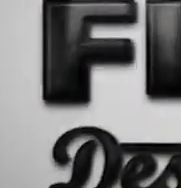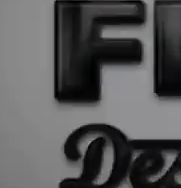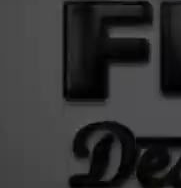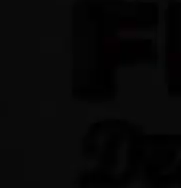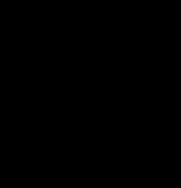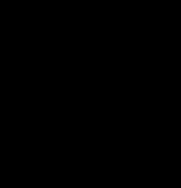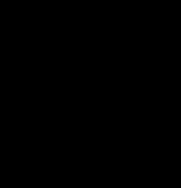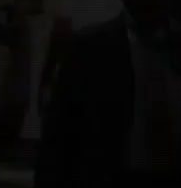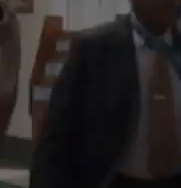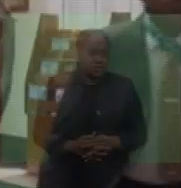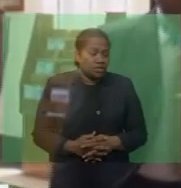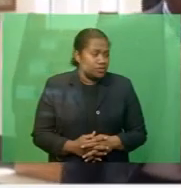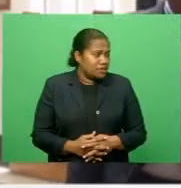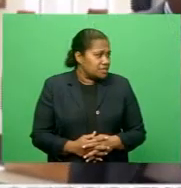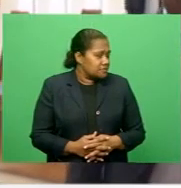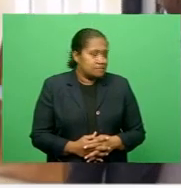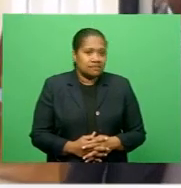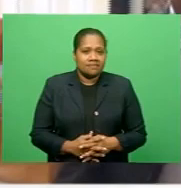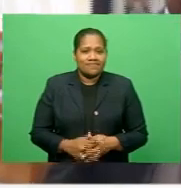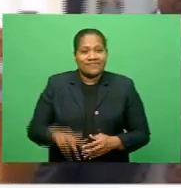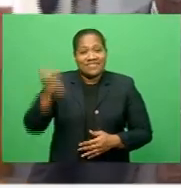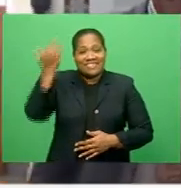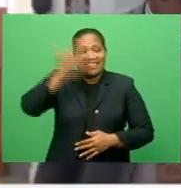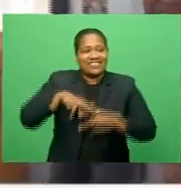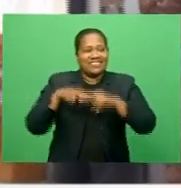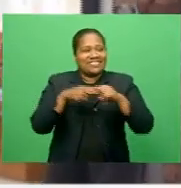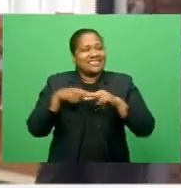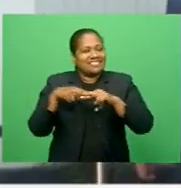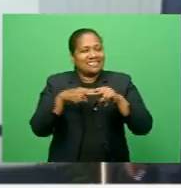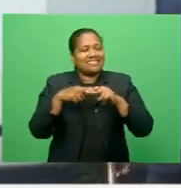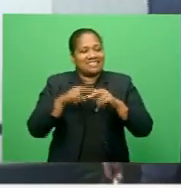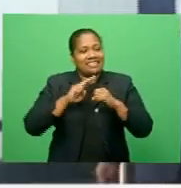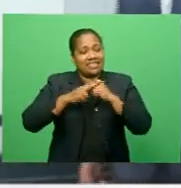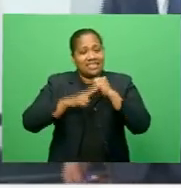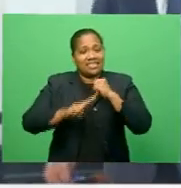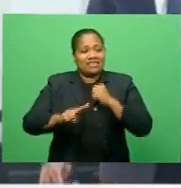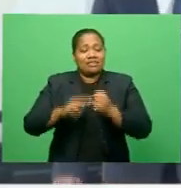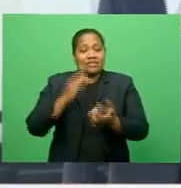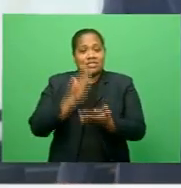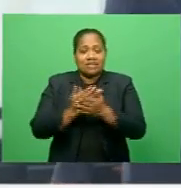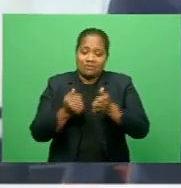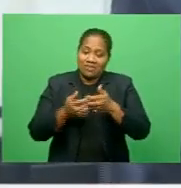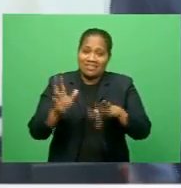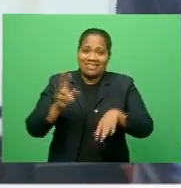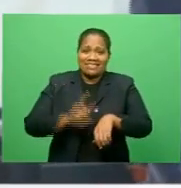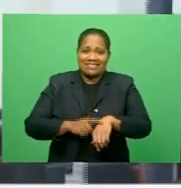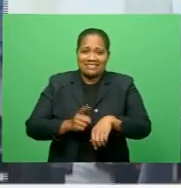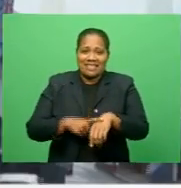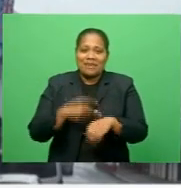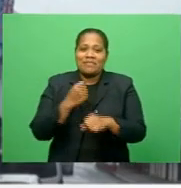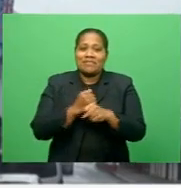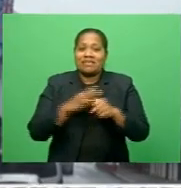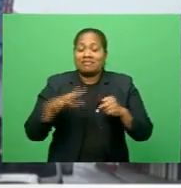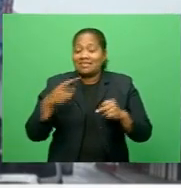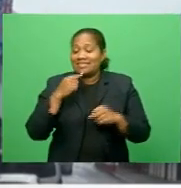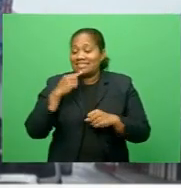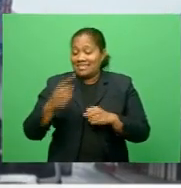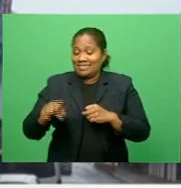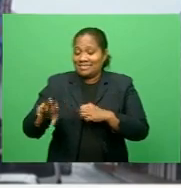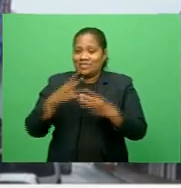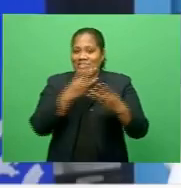2 देश की धड़कन। Good evening, Fiji. In this bulletin, stop wasting time. Rambuka tells fellow Sidelpa